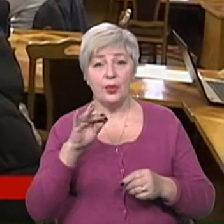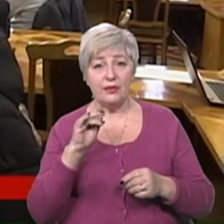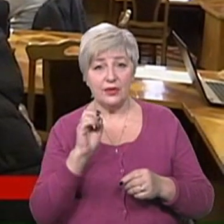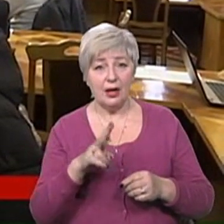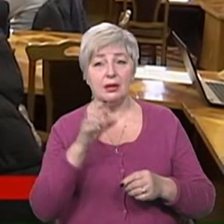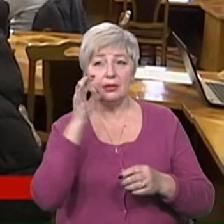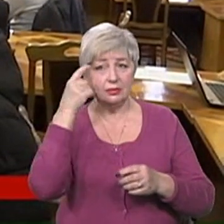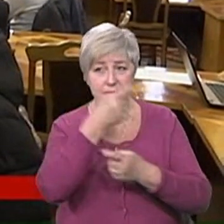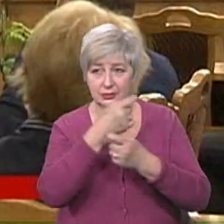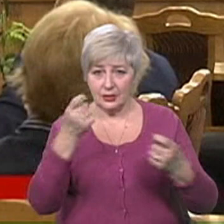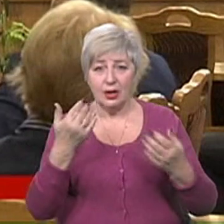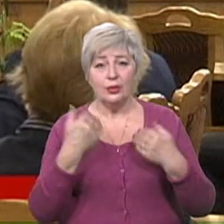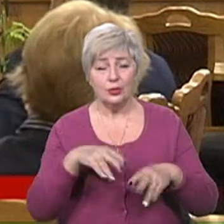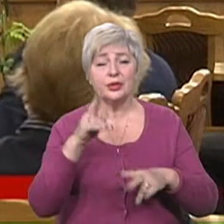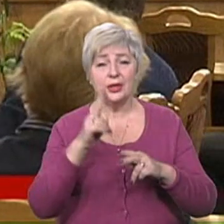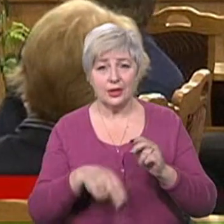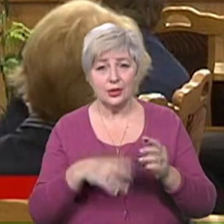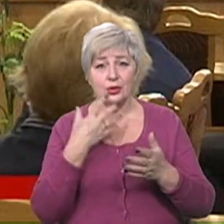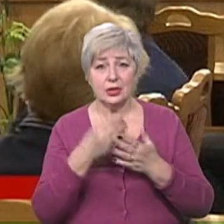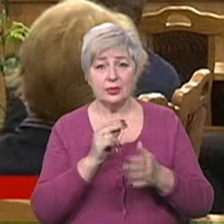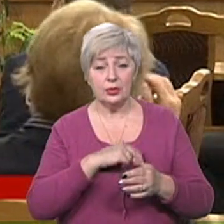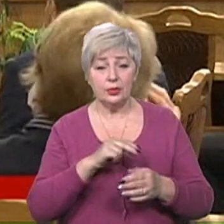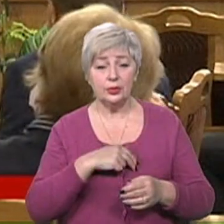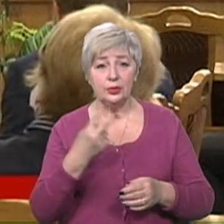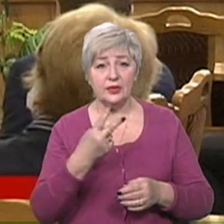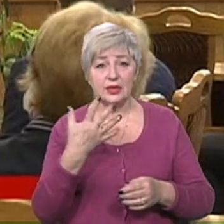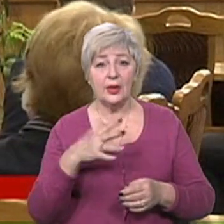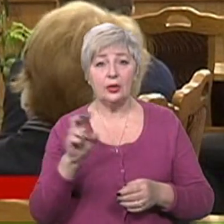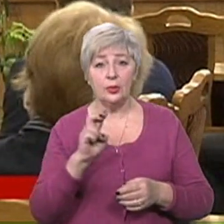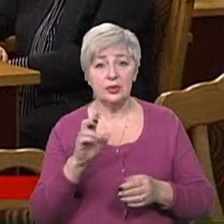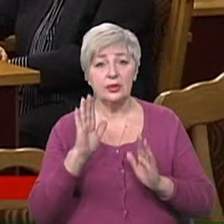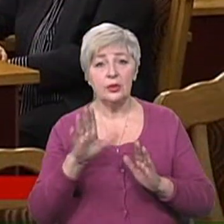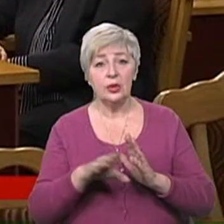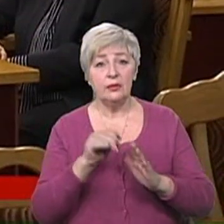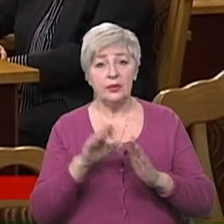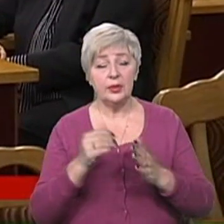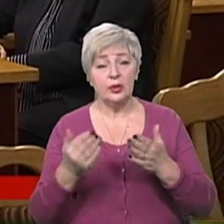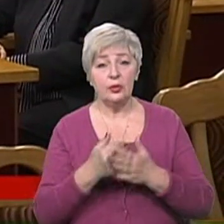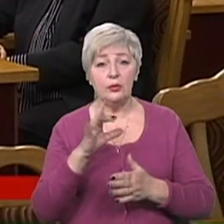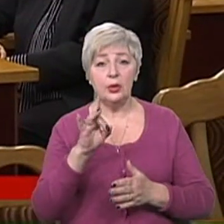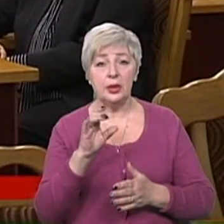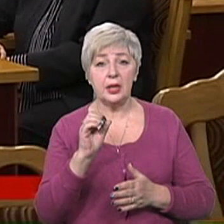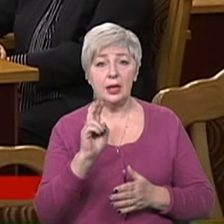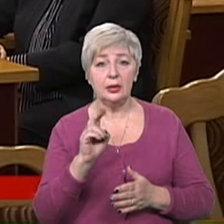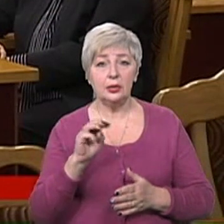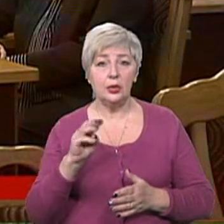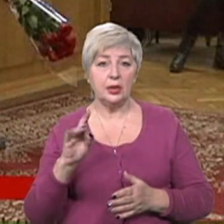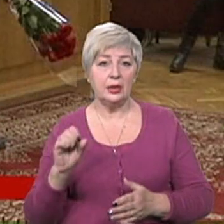вже закінчує свою роботу. 25 березня відбудуться вибори нового ректора.